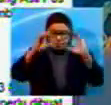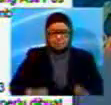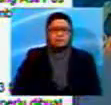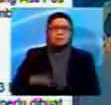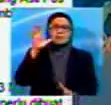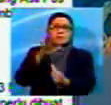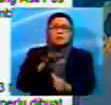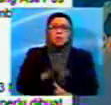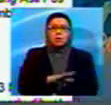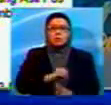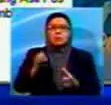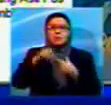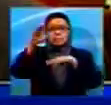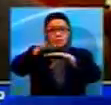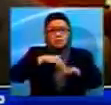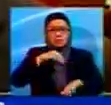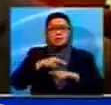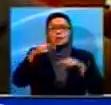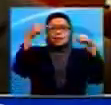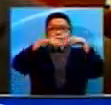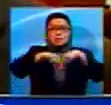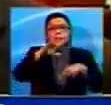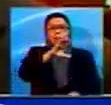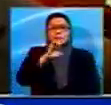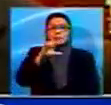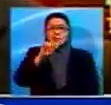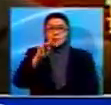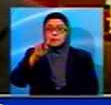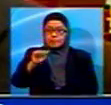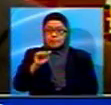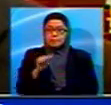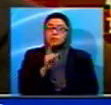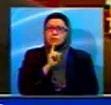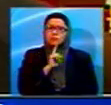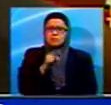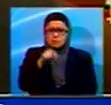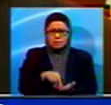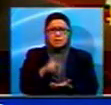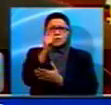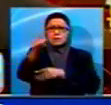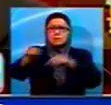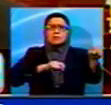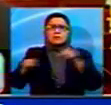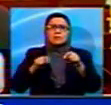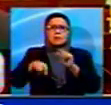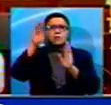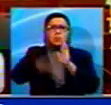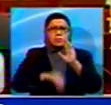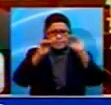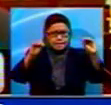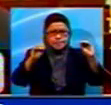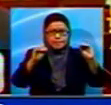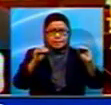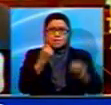umno celaka satu tindakan yang bagi saya merupakan bacul bukan hanya tak menghormati dewan